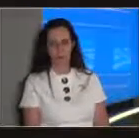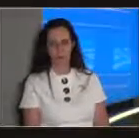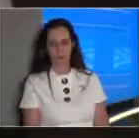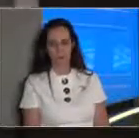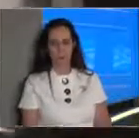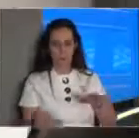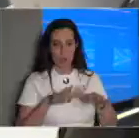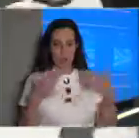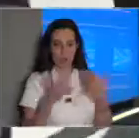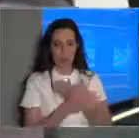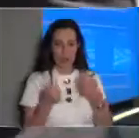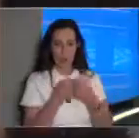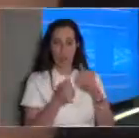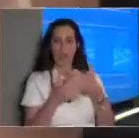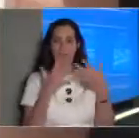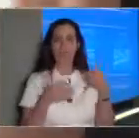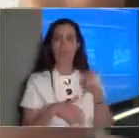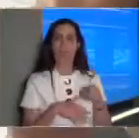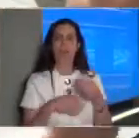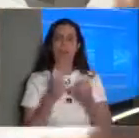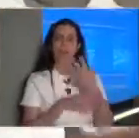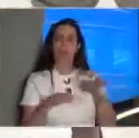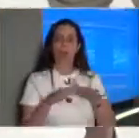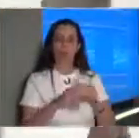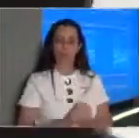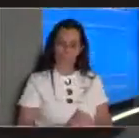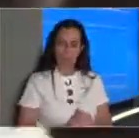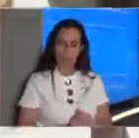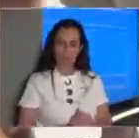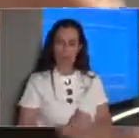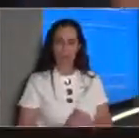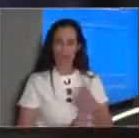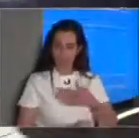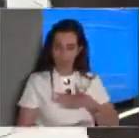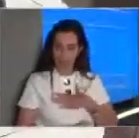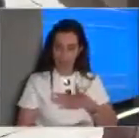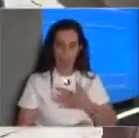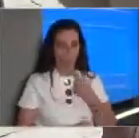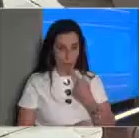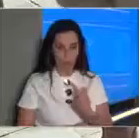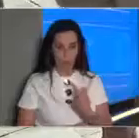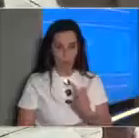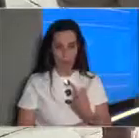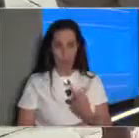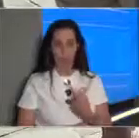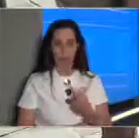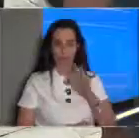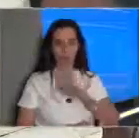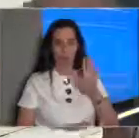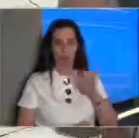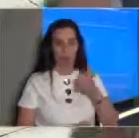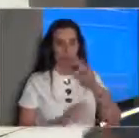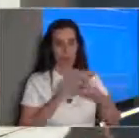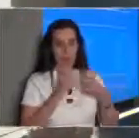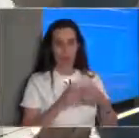הכי גדול שיש לממשלה החדשה? הממשלה החדשה, האתגר הכי גדול זה הרכבת הקואליציה. ואני אומר שכל ראש